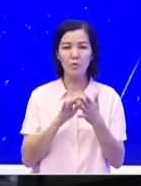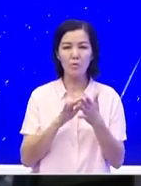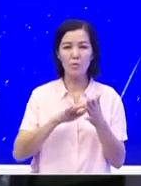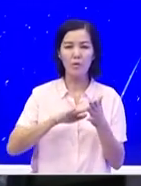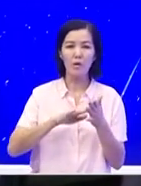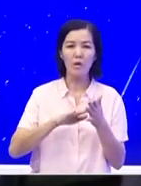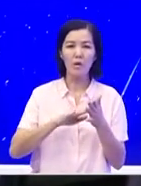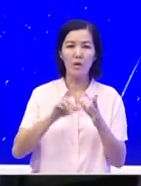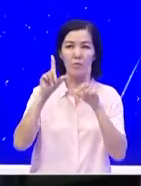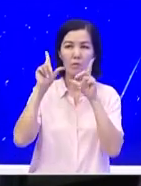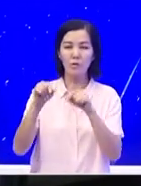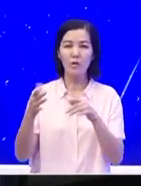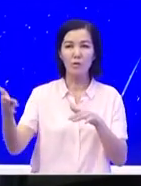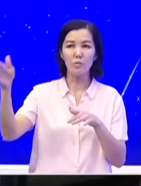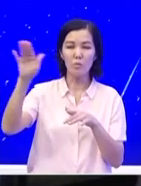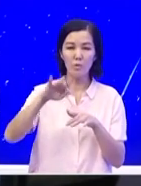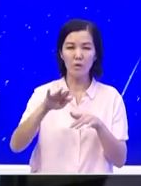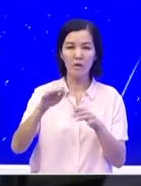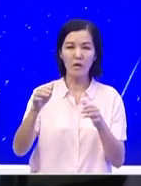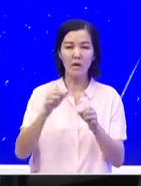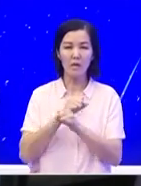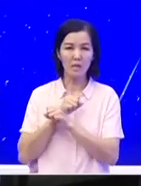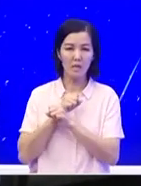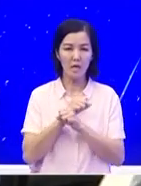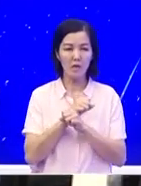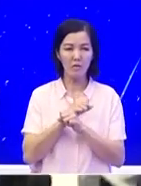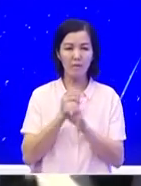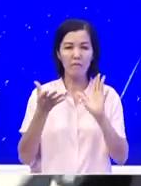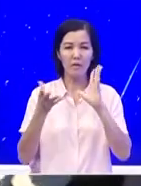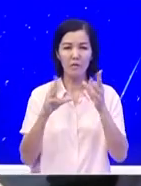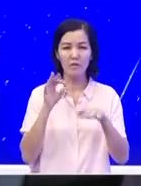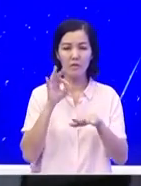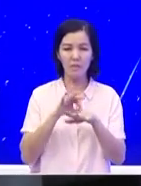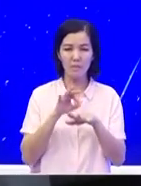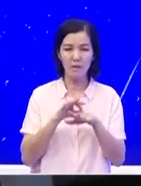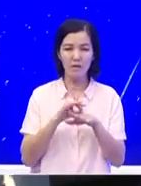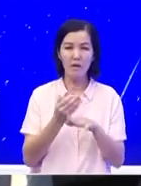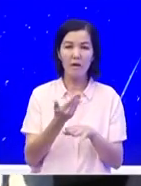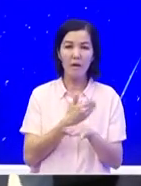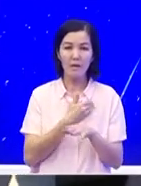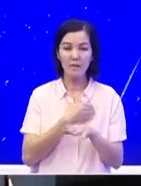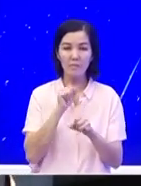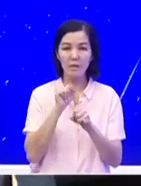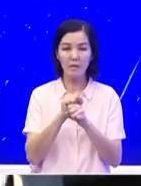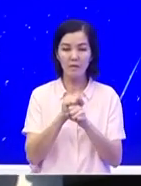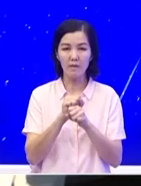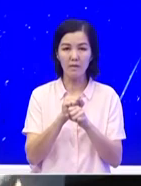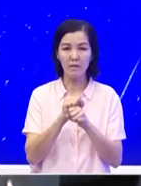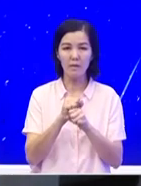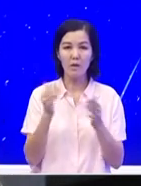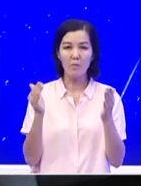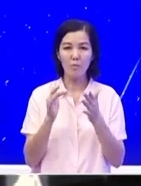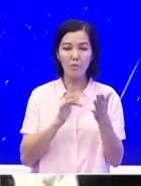гор, отдыхают. Но многие из них, значит, в результате заболевают. И поэтому хотим предотвратить, потому что этот город